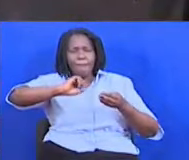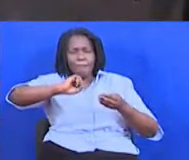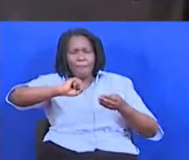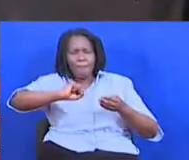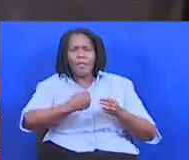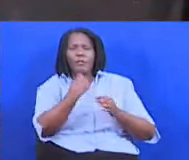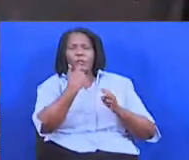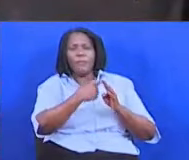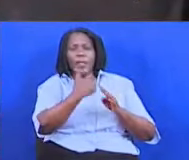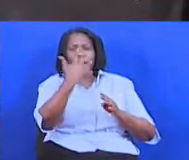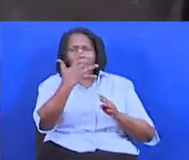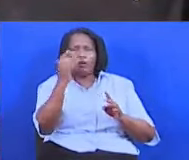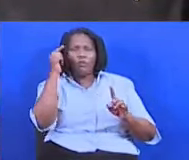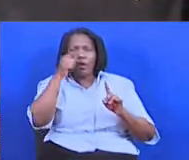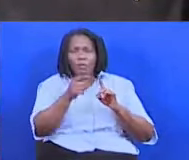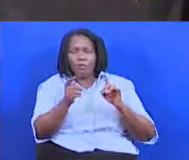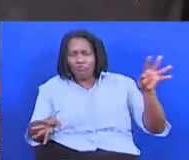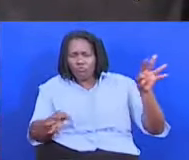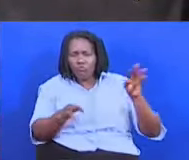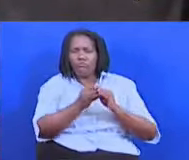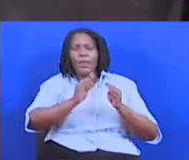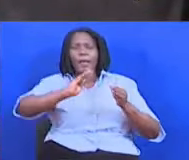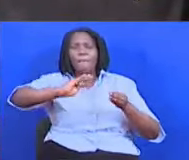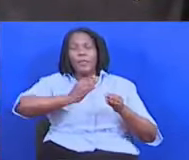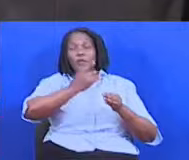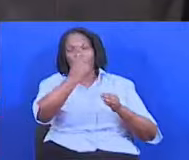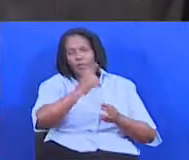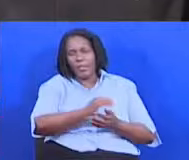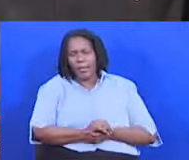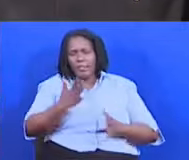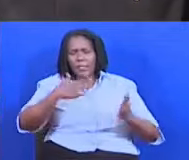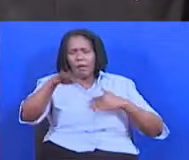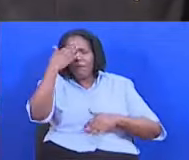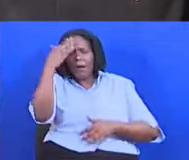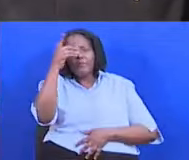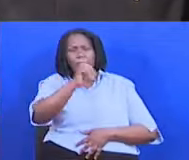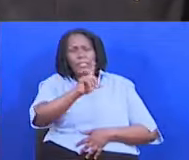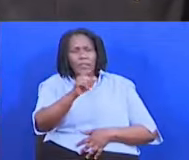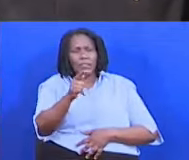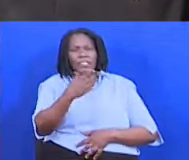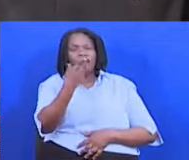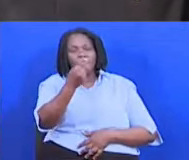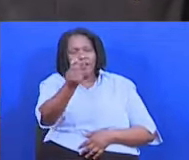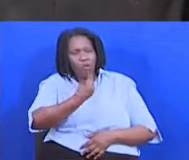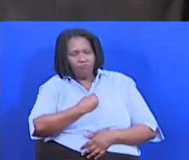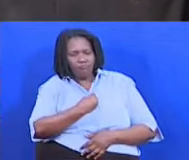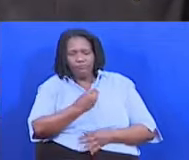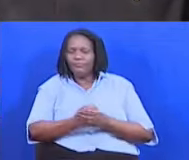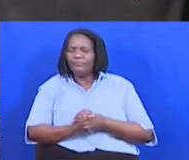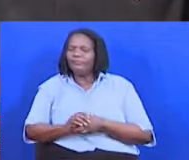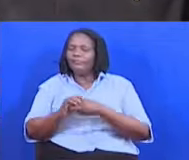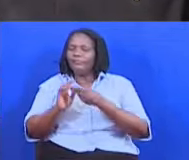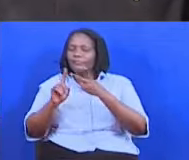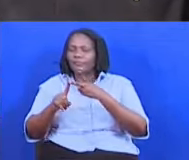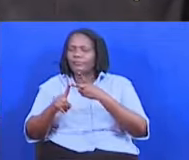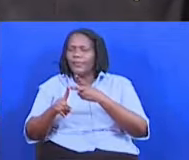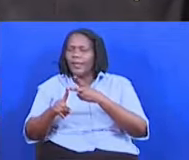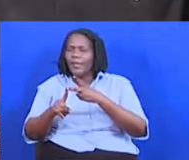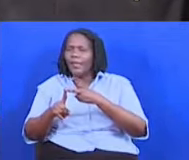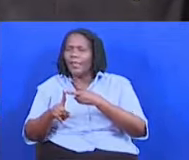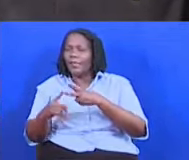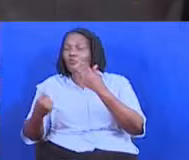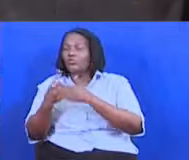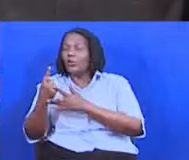lini fedha hizo zitatoka? Pili, kwa kuwa barabara nyingi zimekatika kutokana na athari za